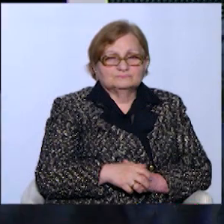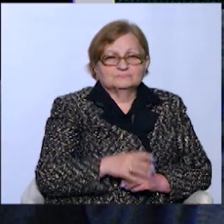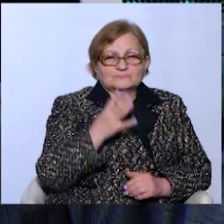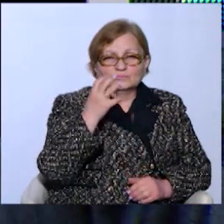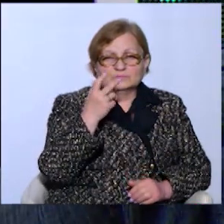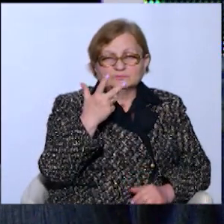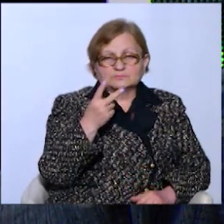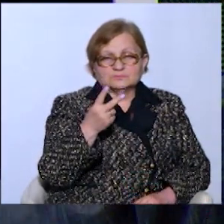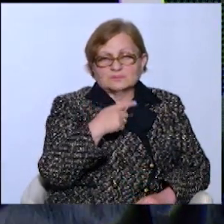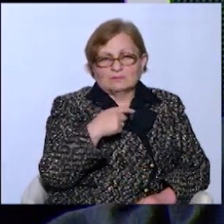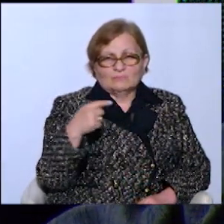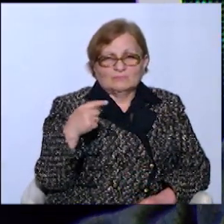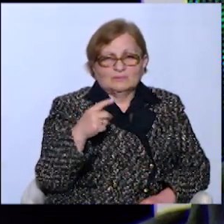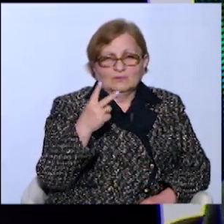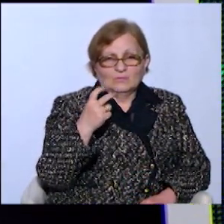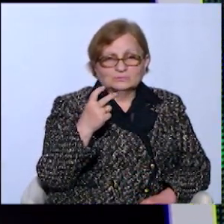422-ს გამოკლებული